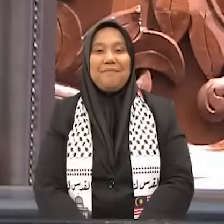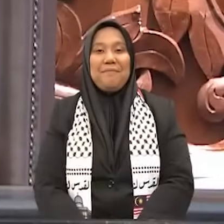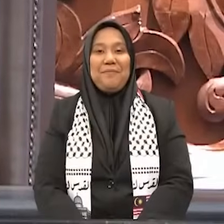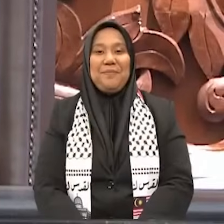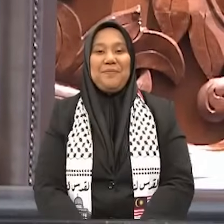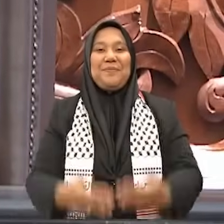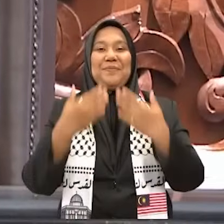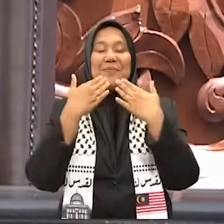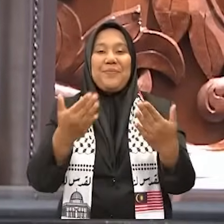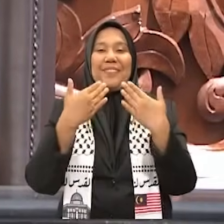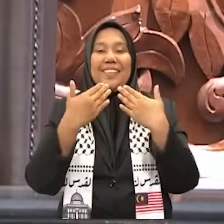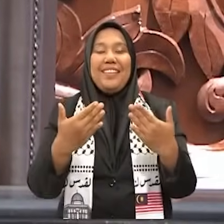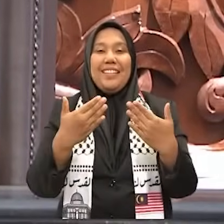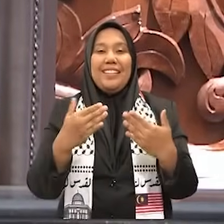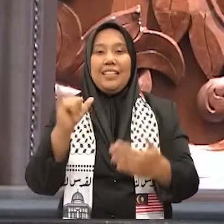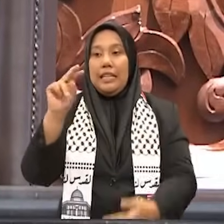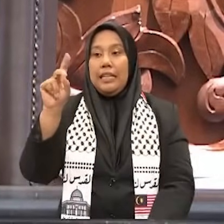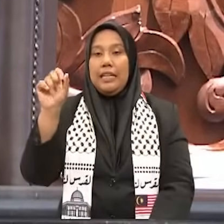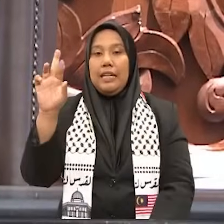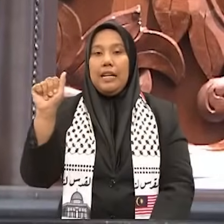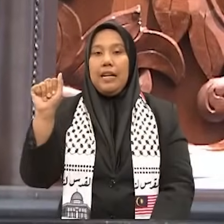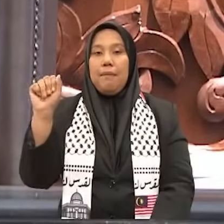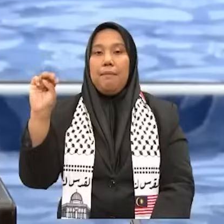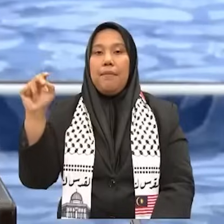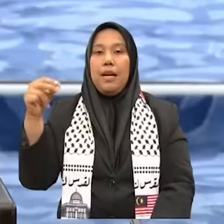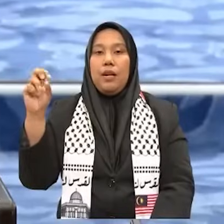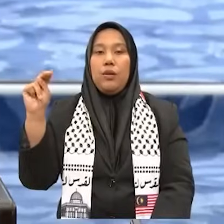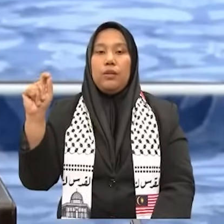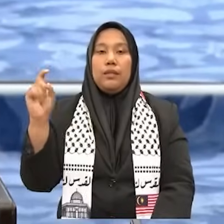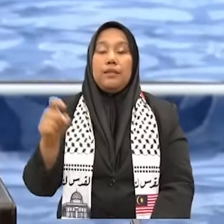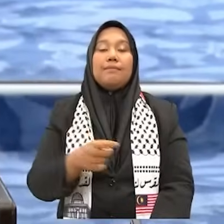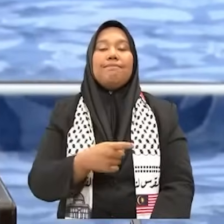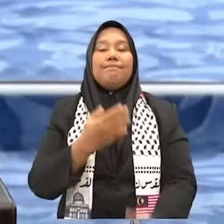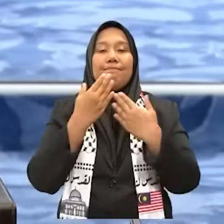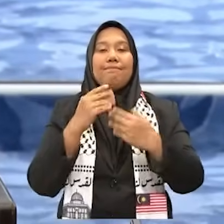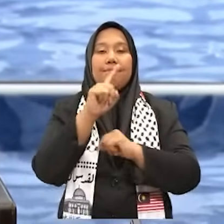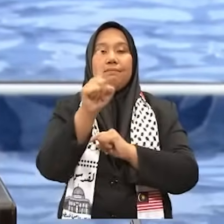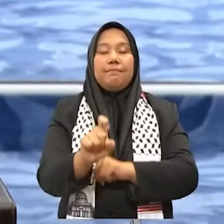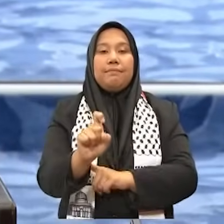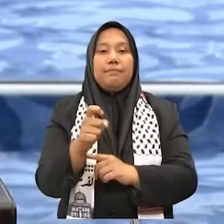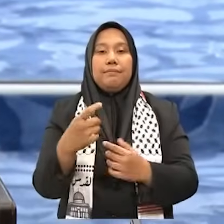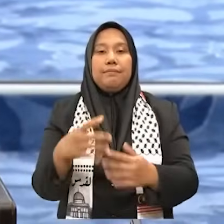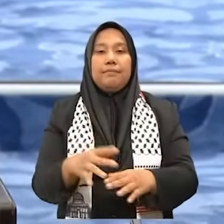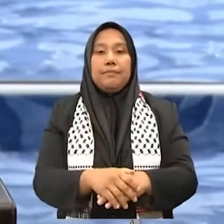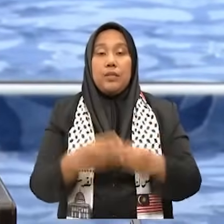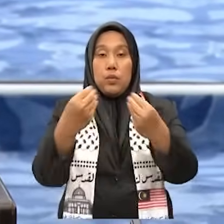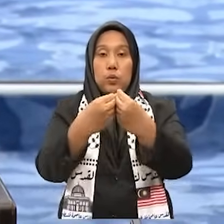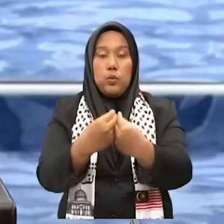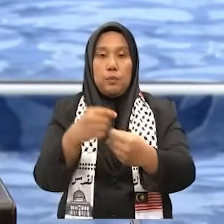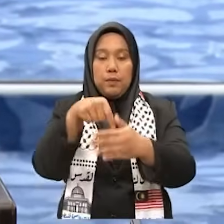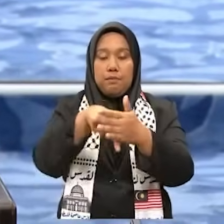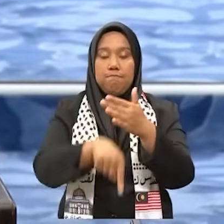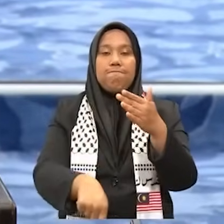Terima kasih Indra Pakuta tentang persoalan dibangkitkan. Dari segi jumlah terperinci saya